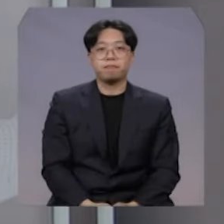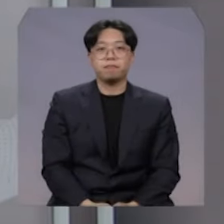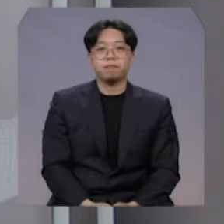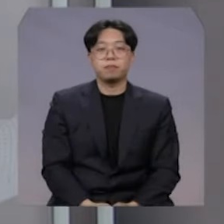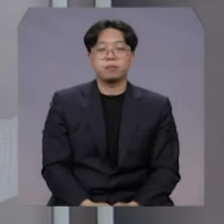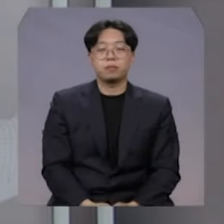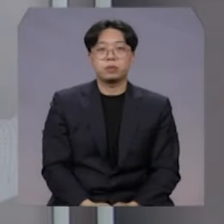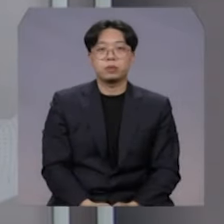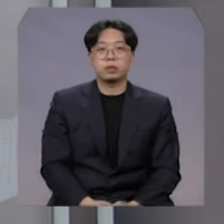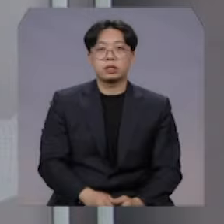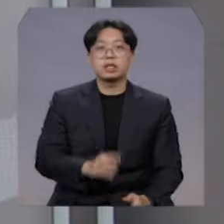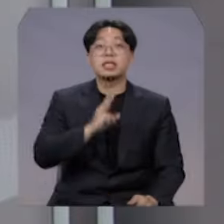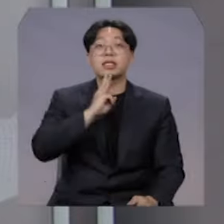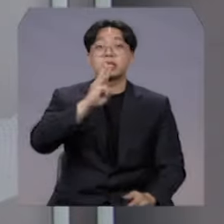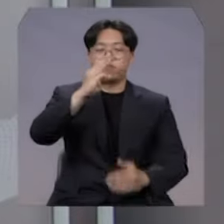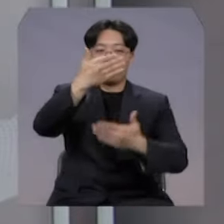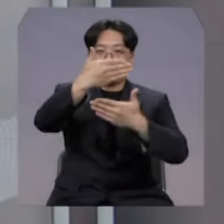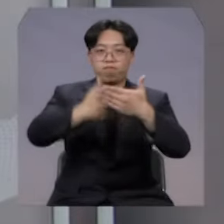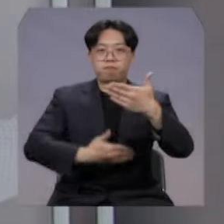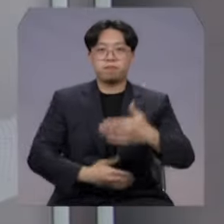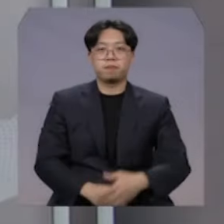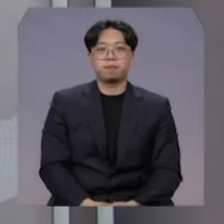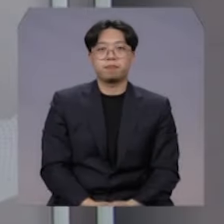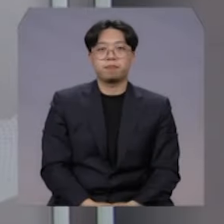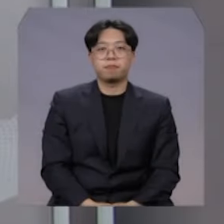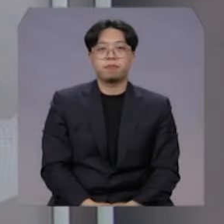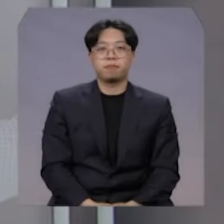지금 3분 남았습니까? 예, 3분 정도 남았습니다.